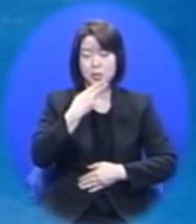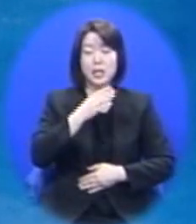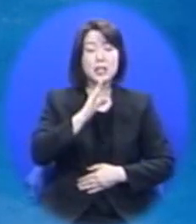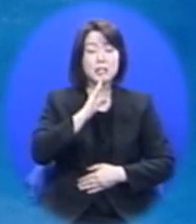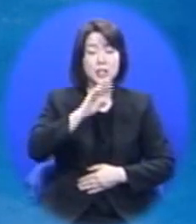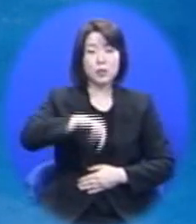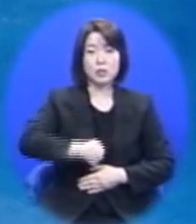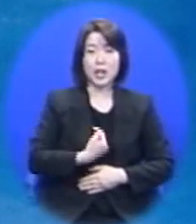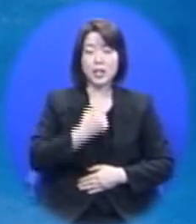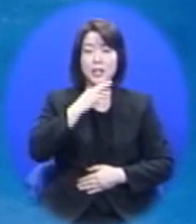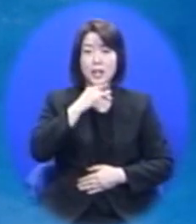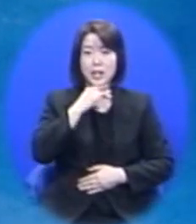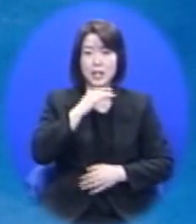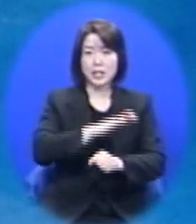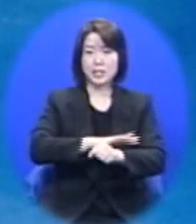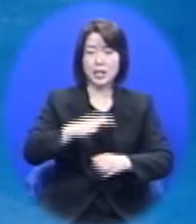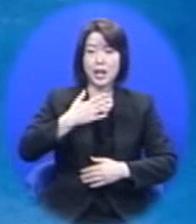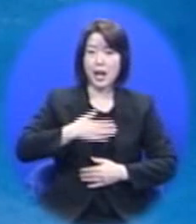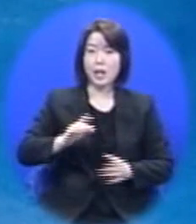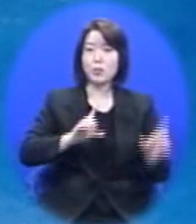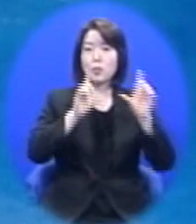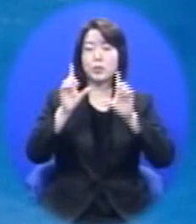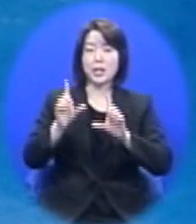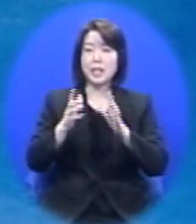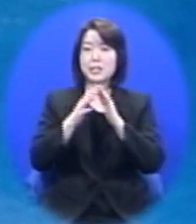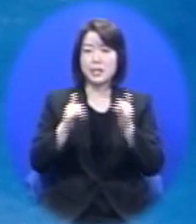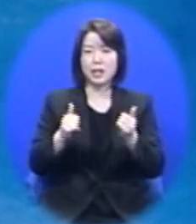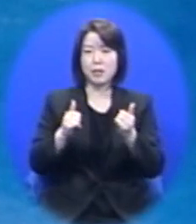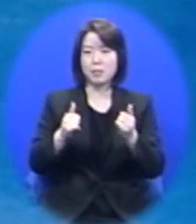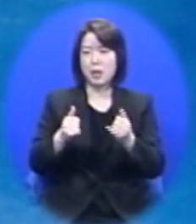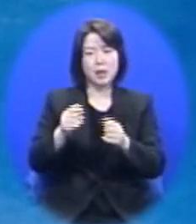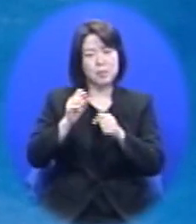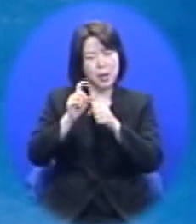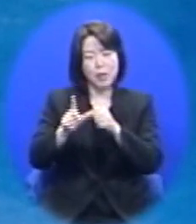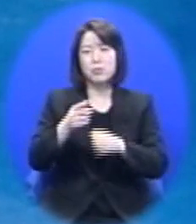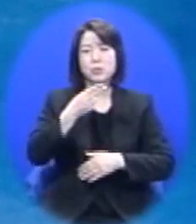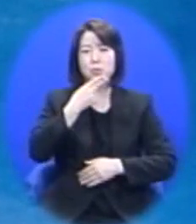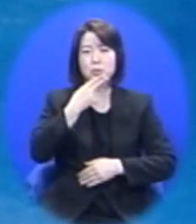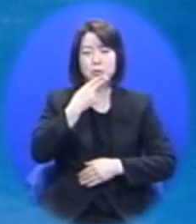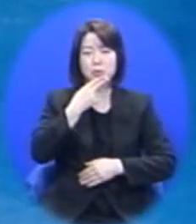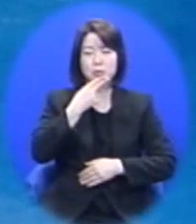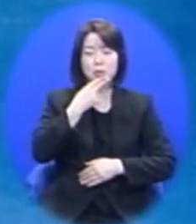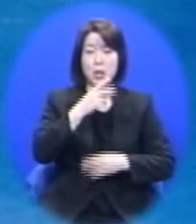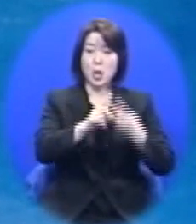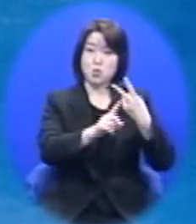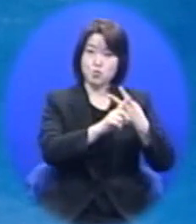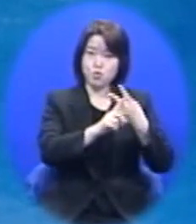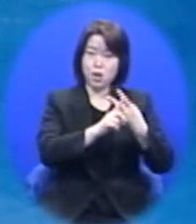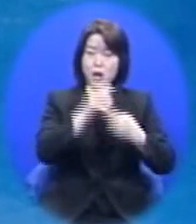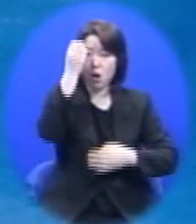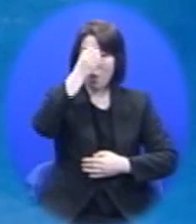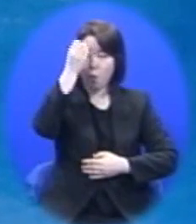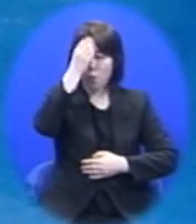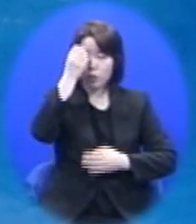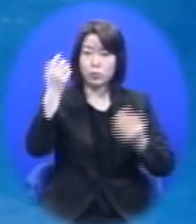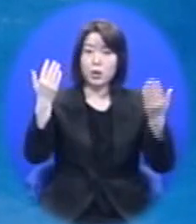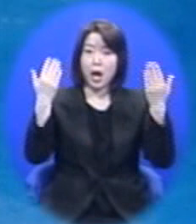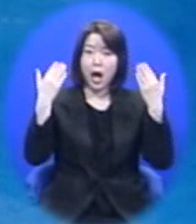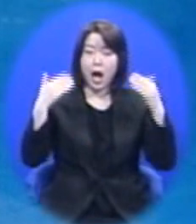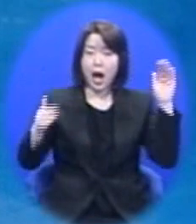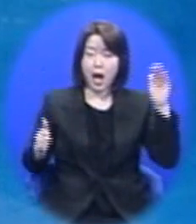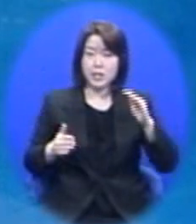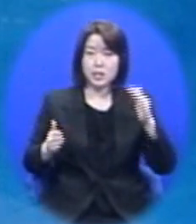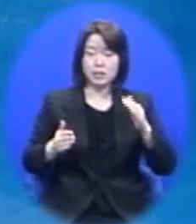제대로 알고 사는 사람 거의 없어요. 중학교, 고등학교 아이들은요, 꼭 자기 나이보다